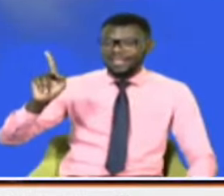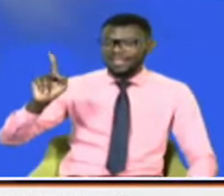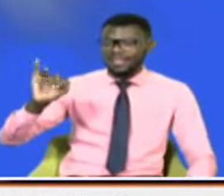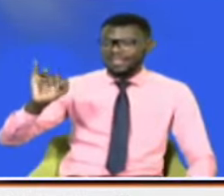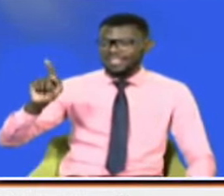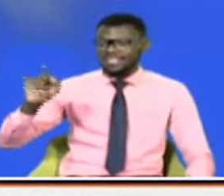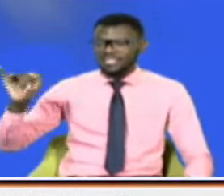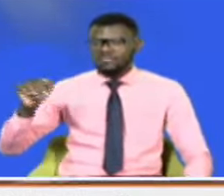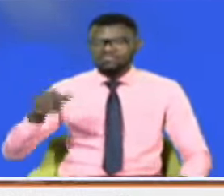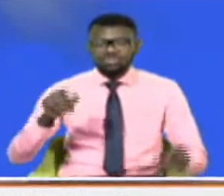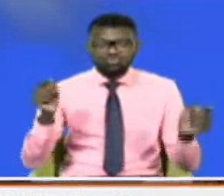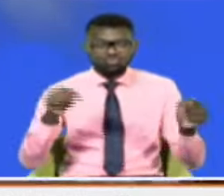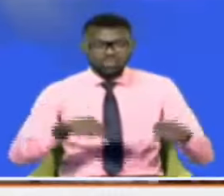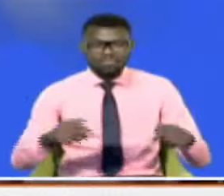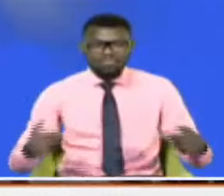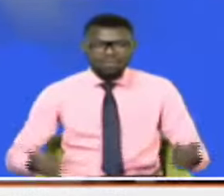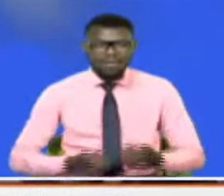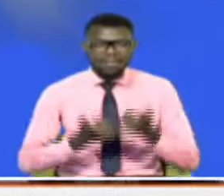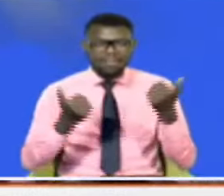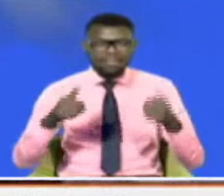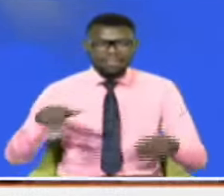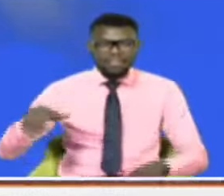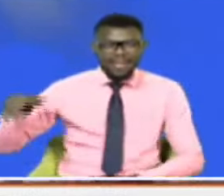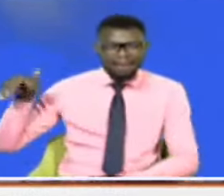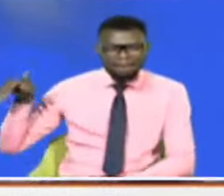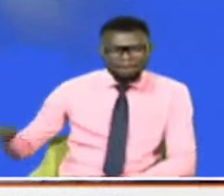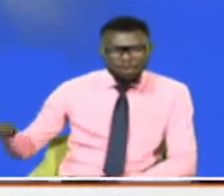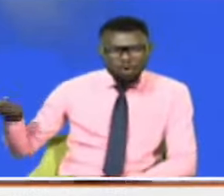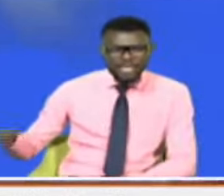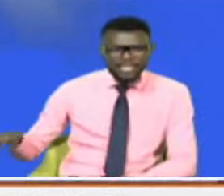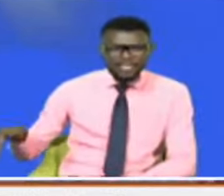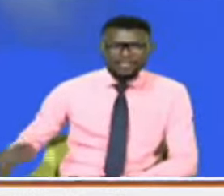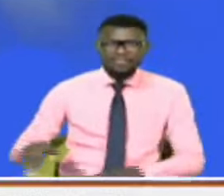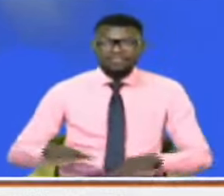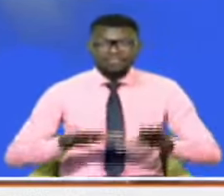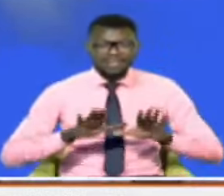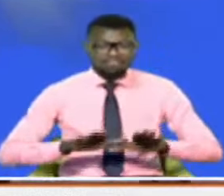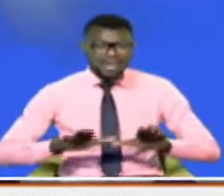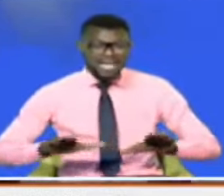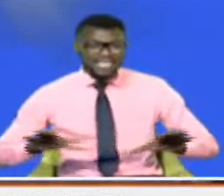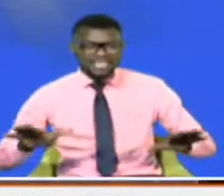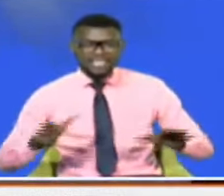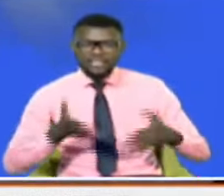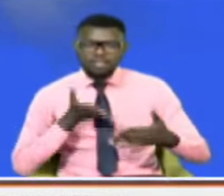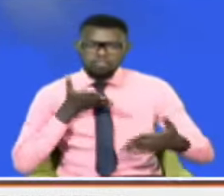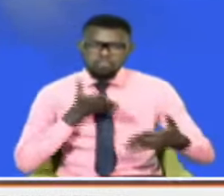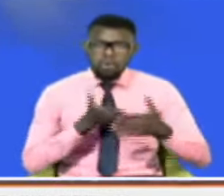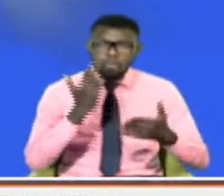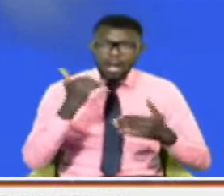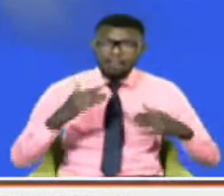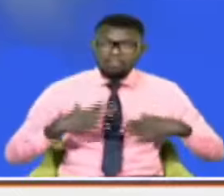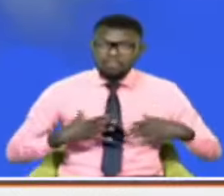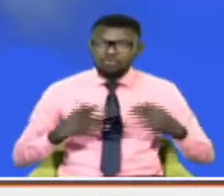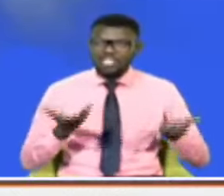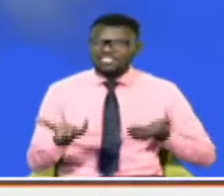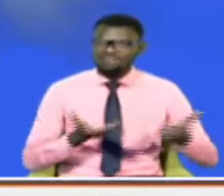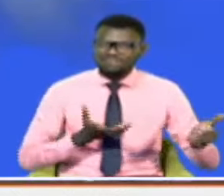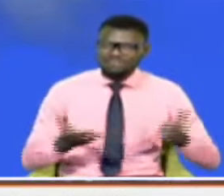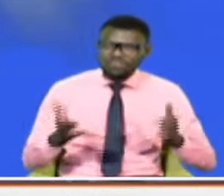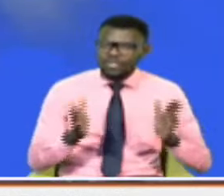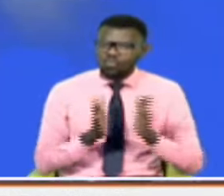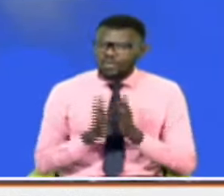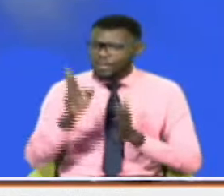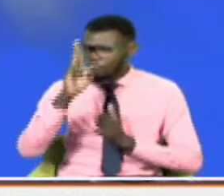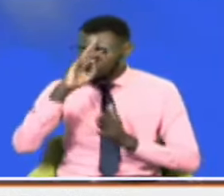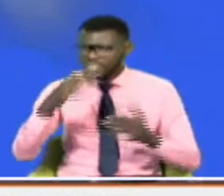leo. Mapema asubuhi, shughuli katika soko la wakulima zilisitishwa baada ya wafanyabiashara kuanza kukabiliana na